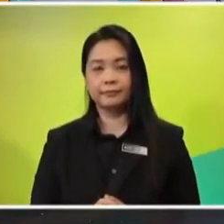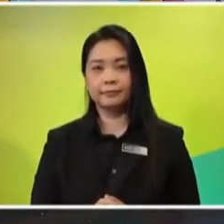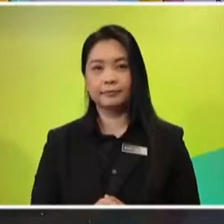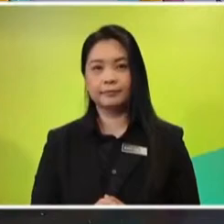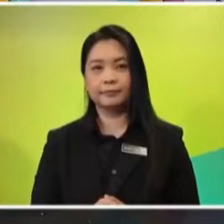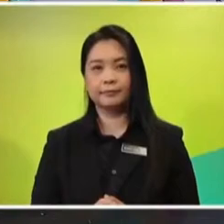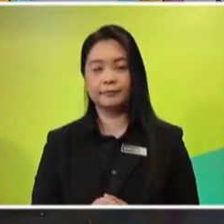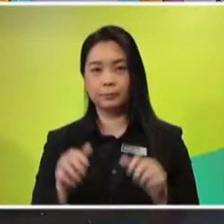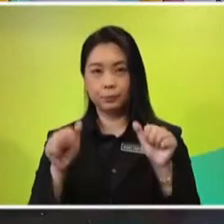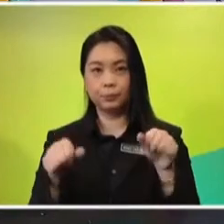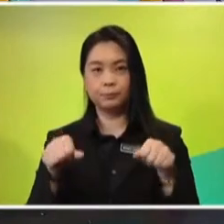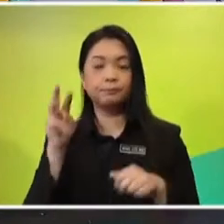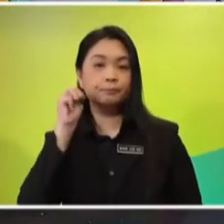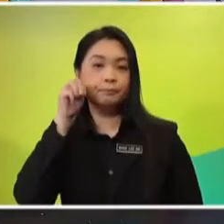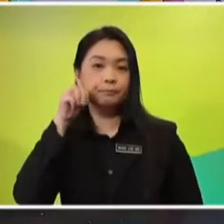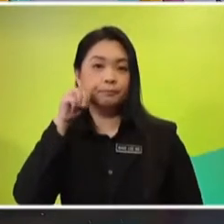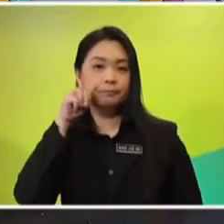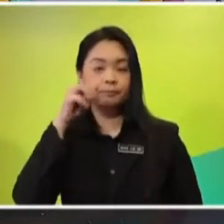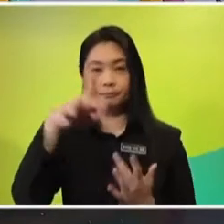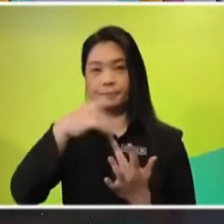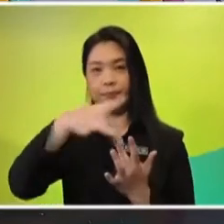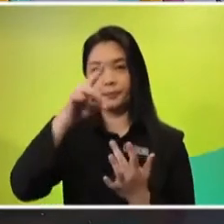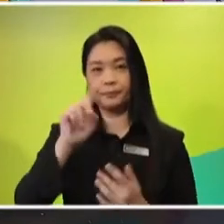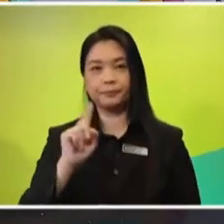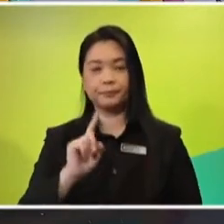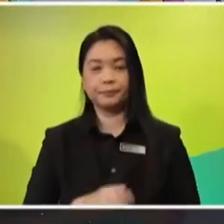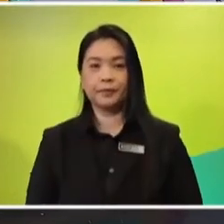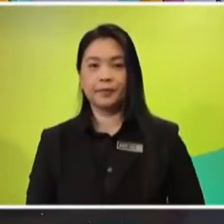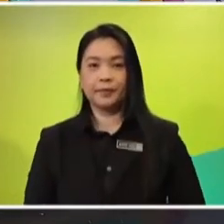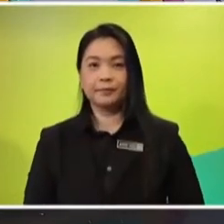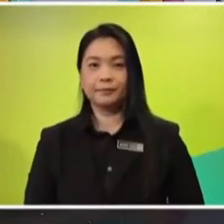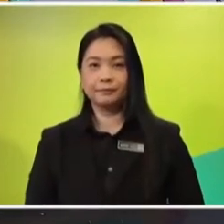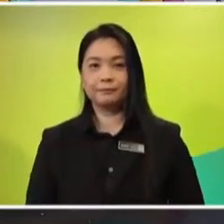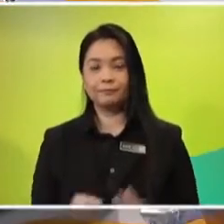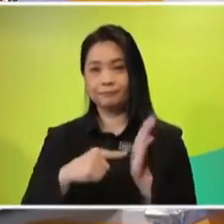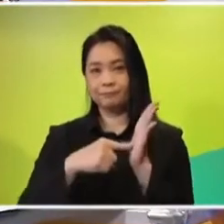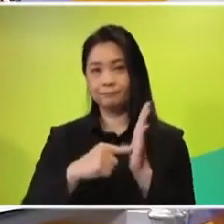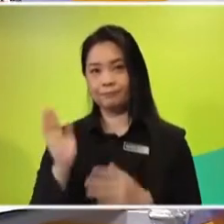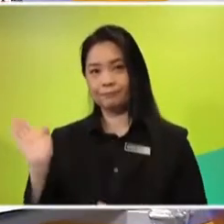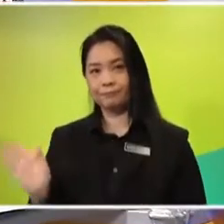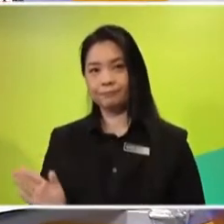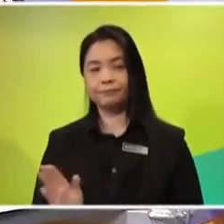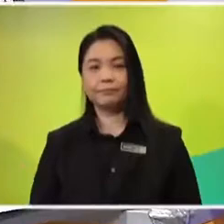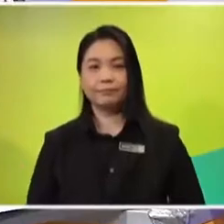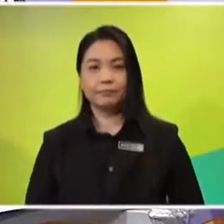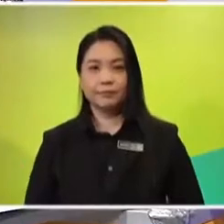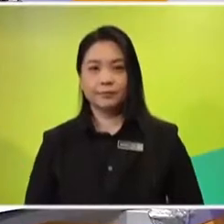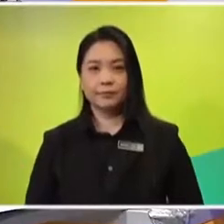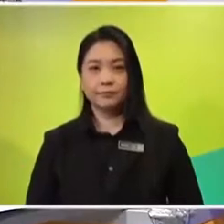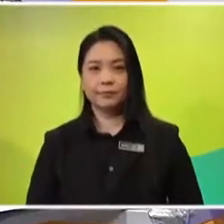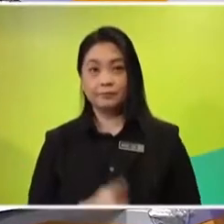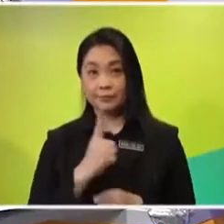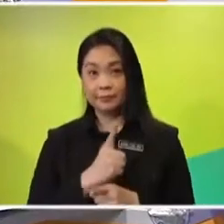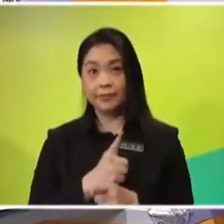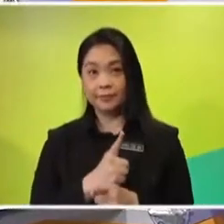3/8. Oh, boleh cikgu. Ha. Okey, 3/8 sudah semestinya yang ini. Betul tak kawan-kawan dekat rumah? Ha,